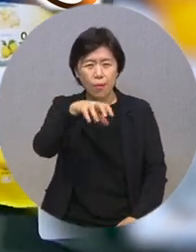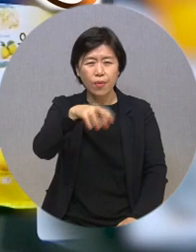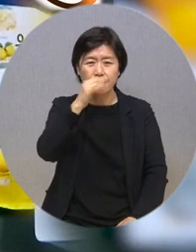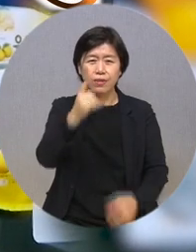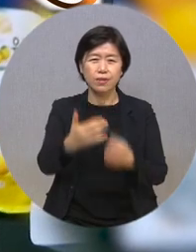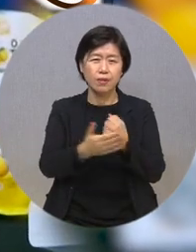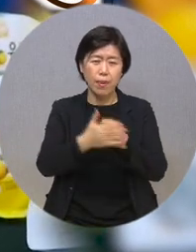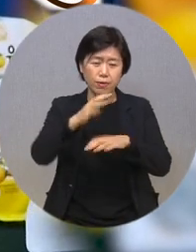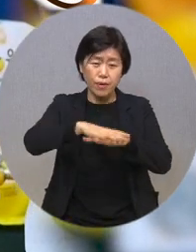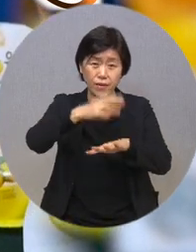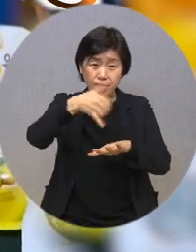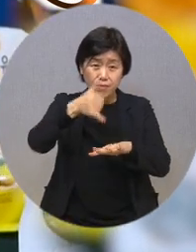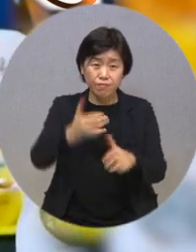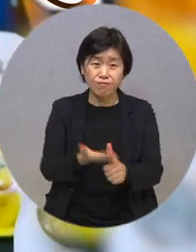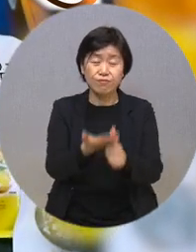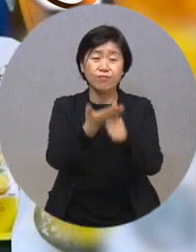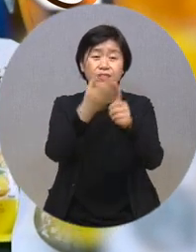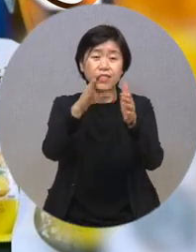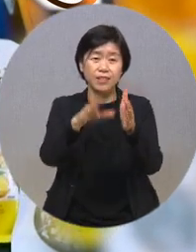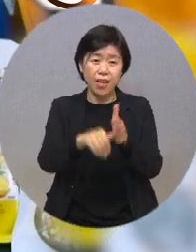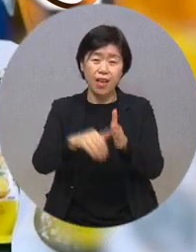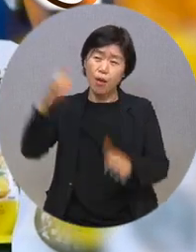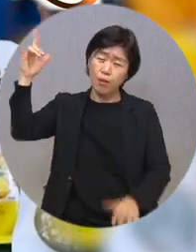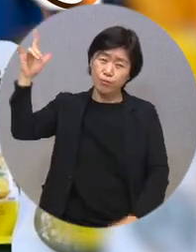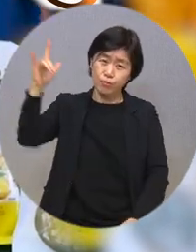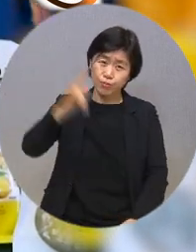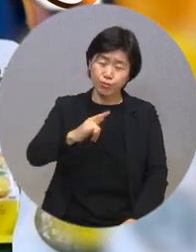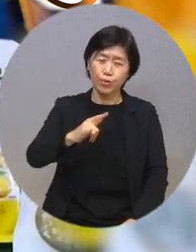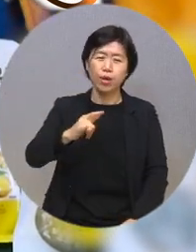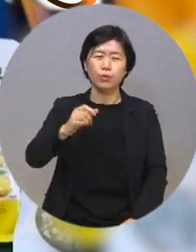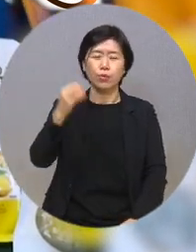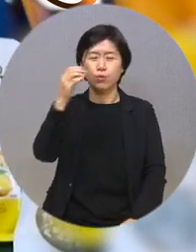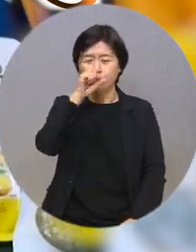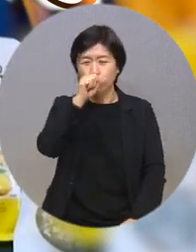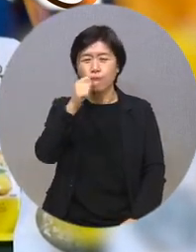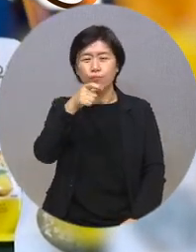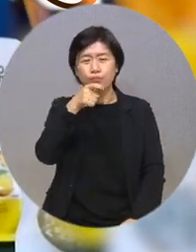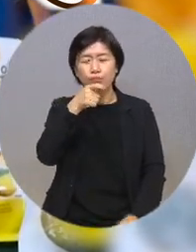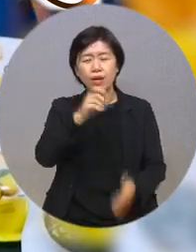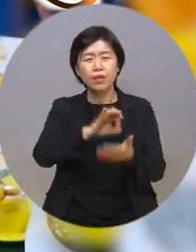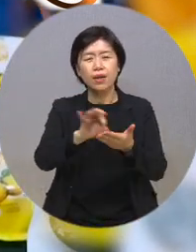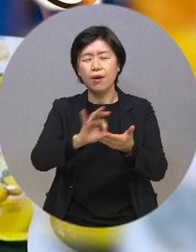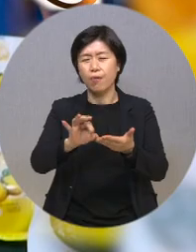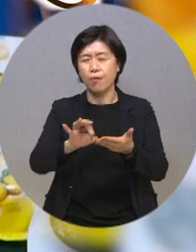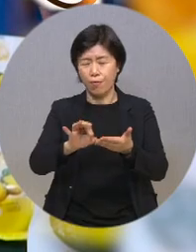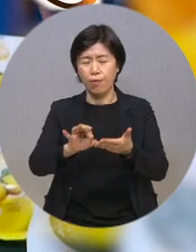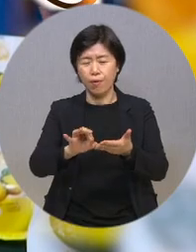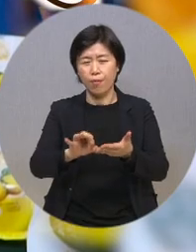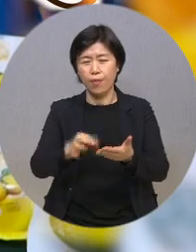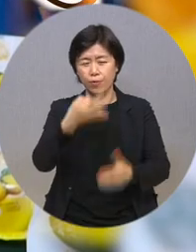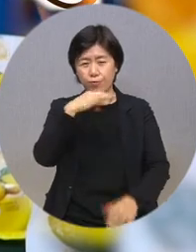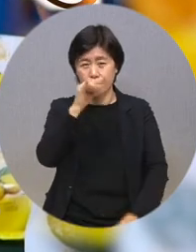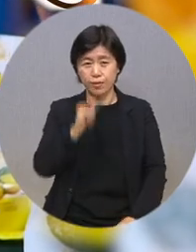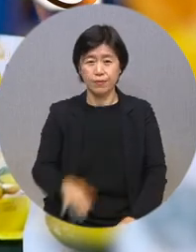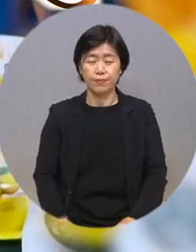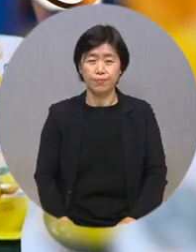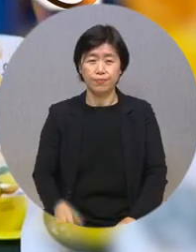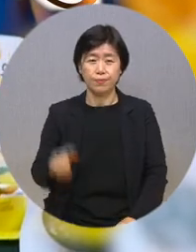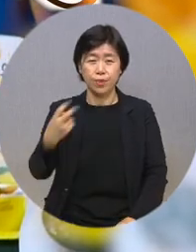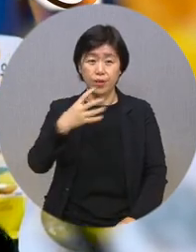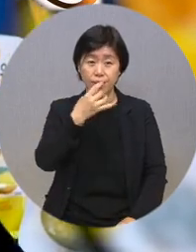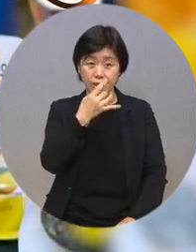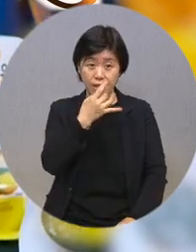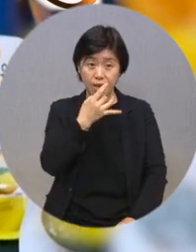쌀이 생산되는 데 가장 중요한 일조량과 농업용소가 풍부한 것입니다. 그리고 또 저희 이 해맞이 쌀을 생산하고